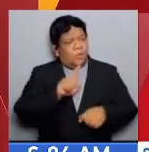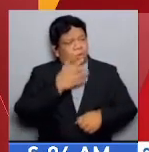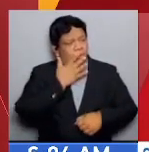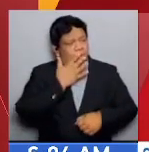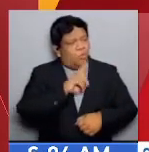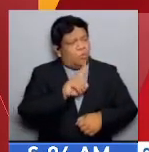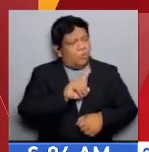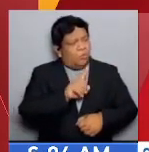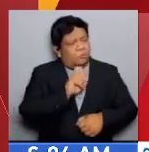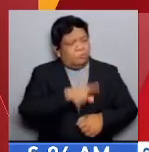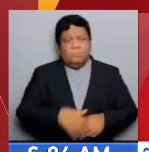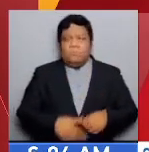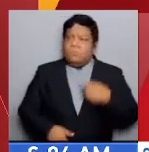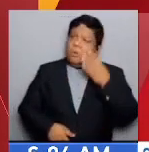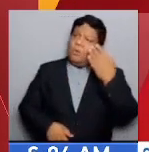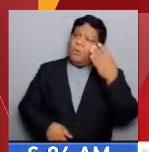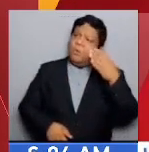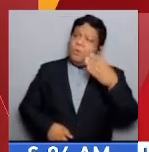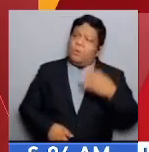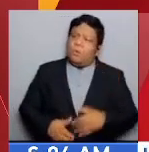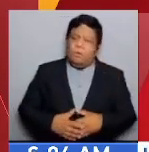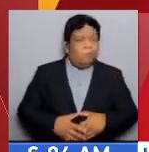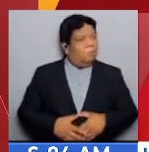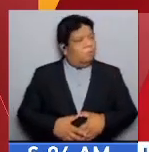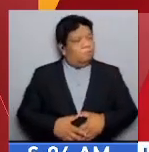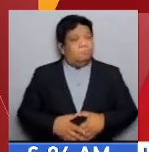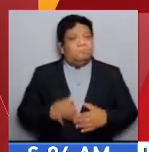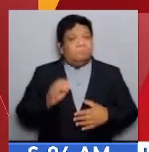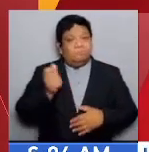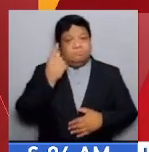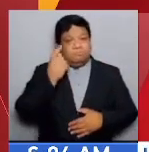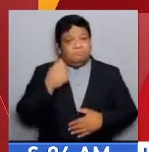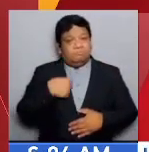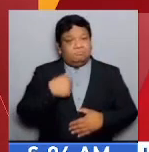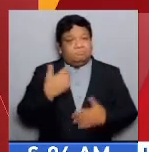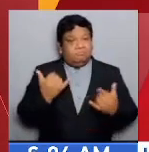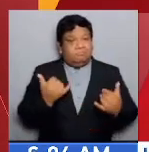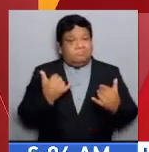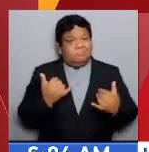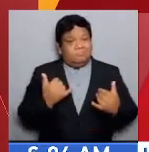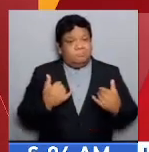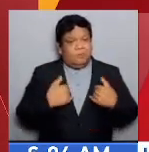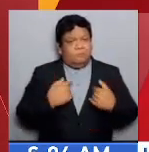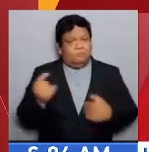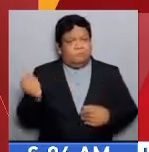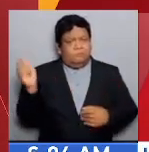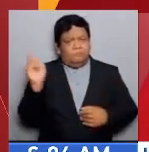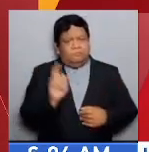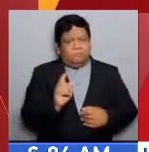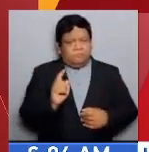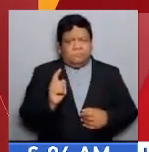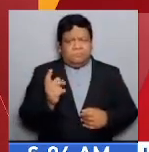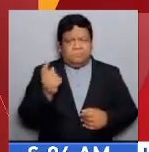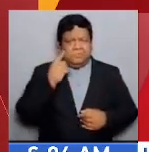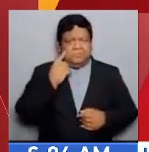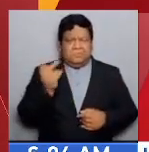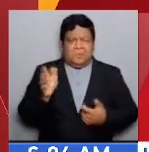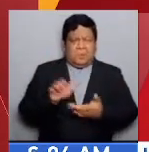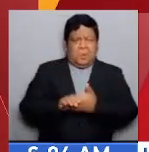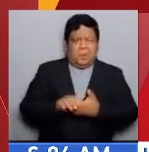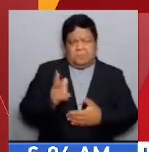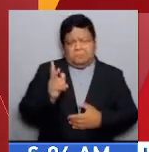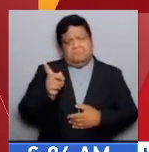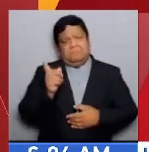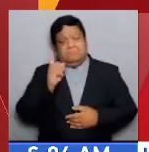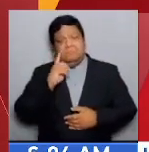sabi ko. Eh ngayon, may dumating na mag-asawa siguro yun. Yun ang nagsabi